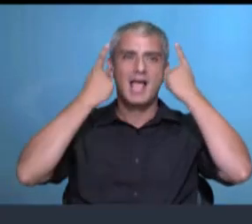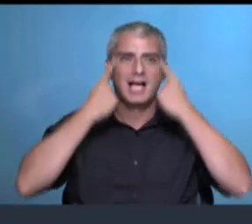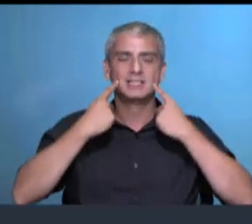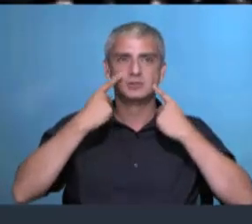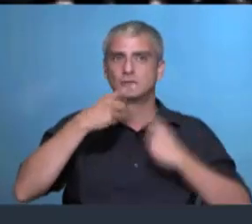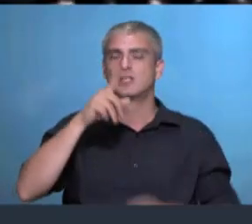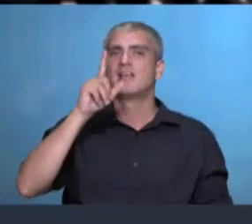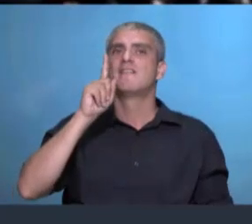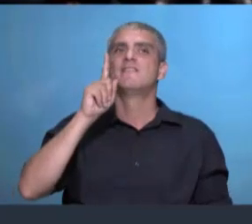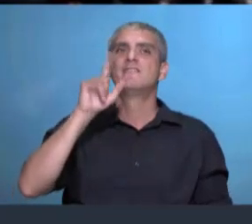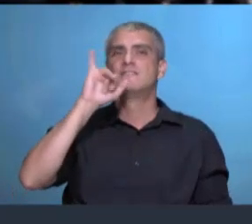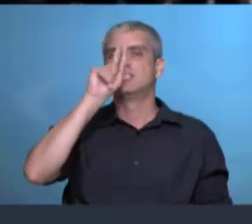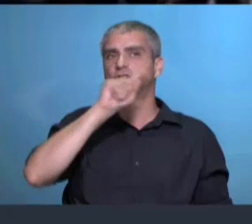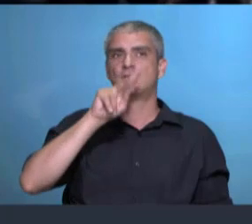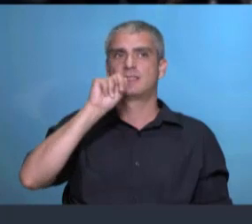סרט ויז'ניץ.